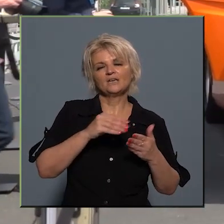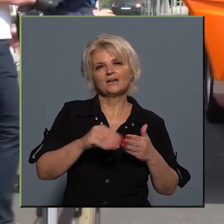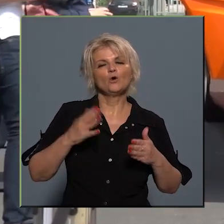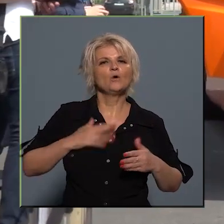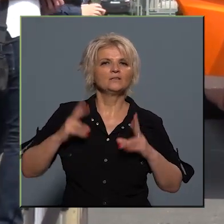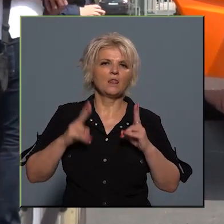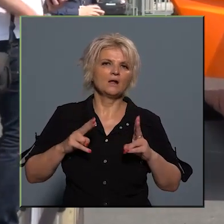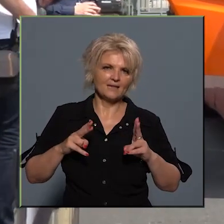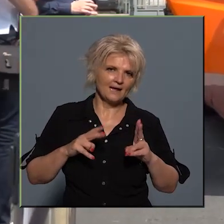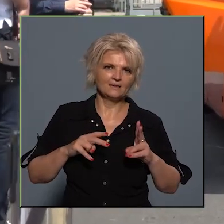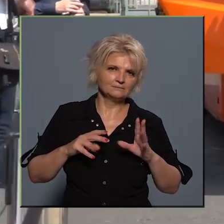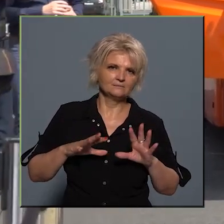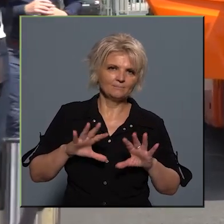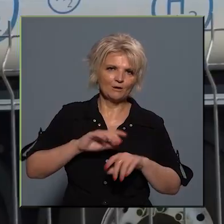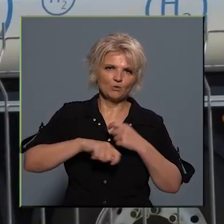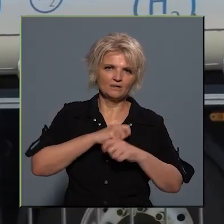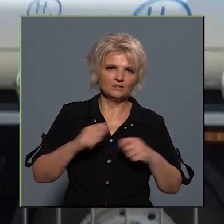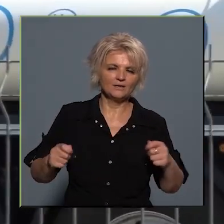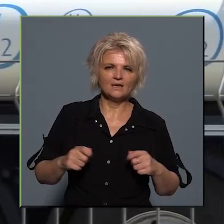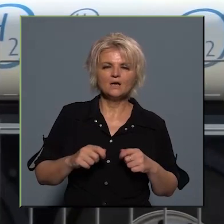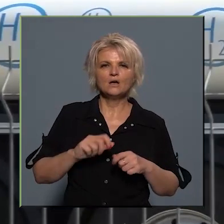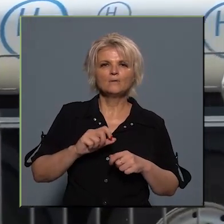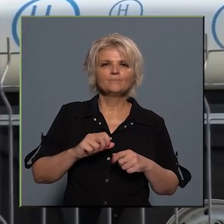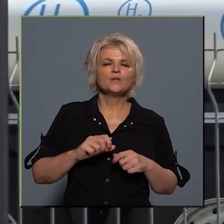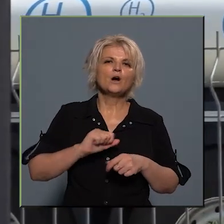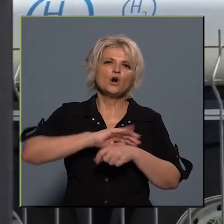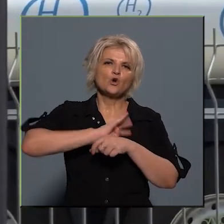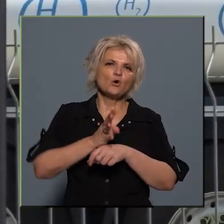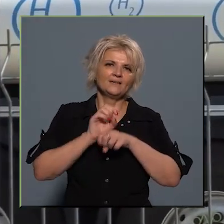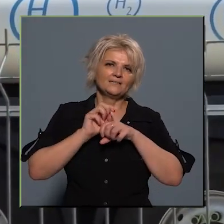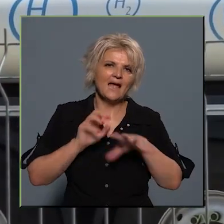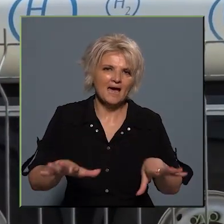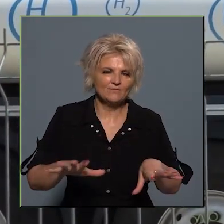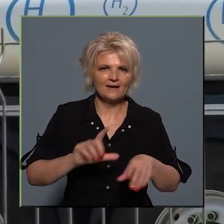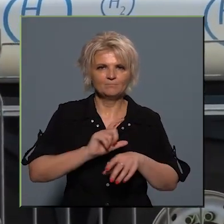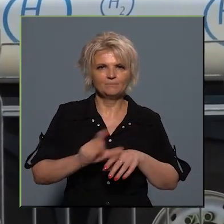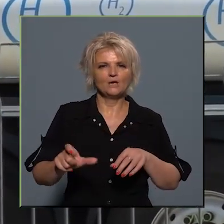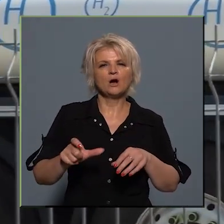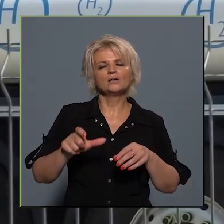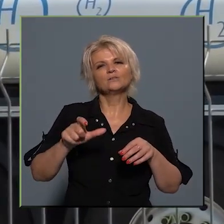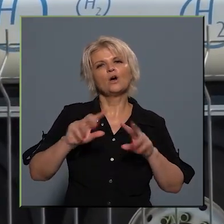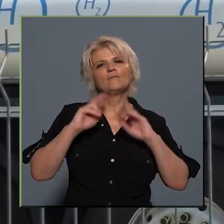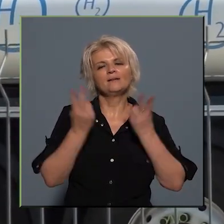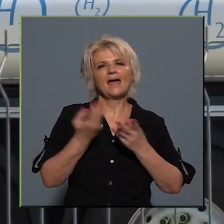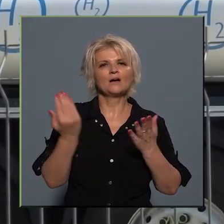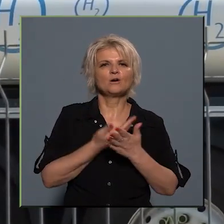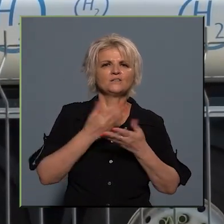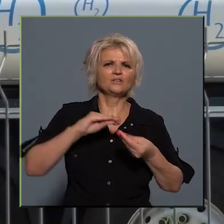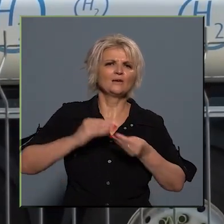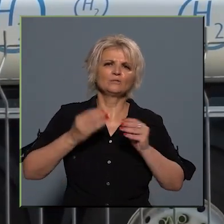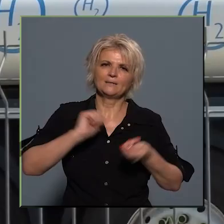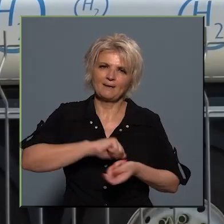megbirkózni. A pandémia felforgatta a világgazdaság sok szereplőjének az üzleti életét a ti